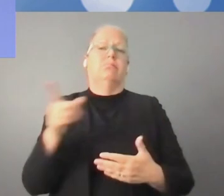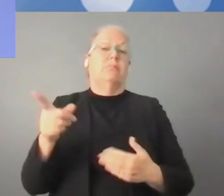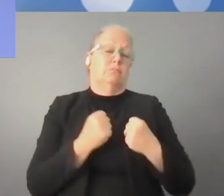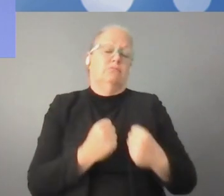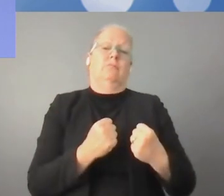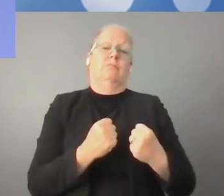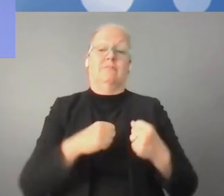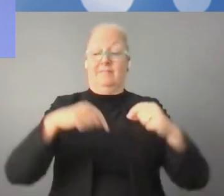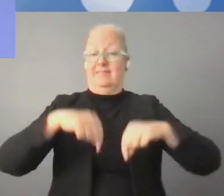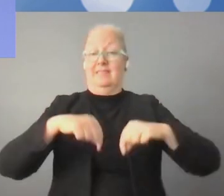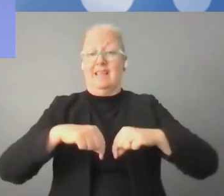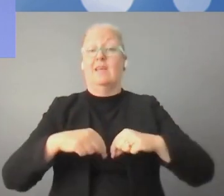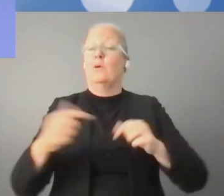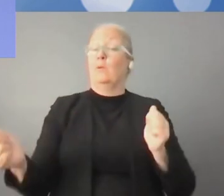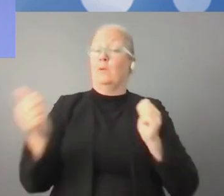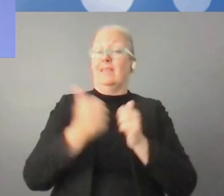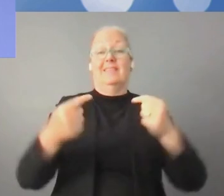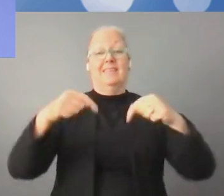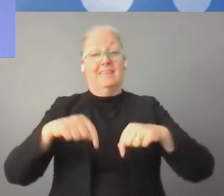создали специальную премию.